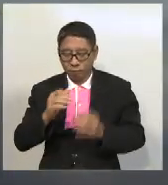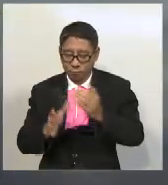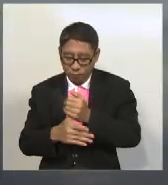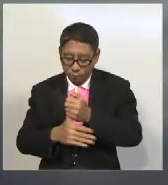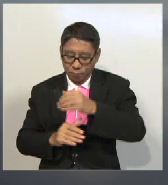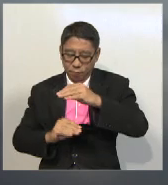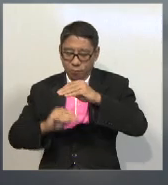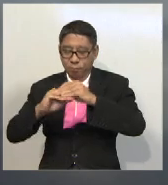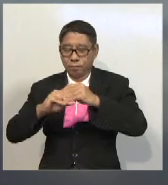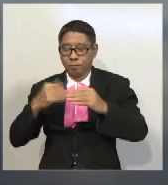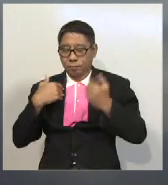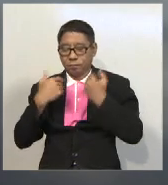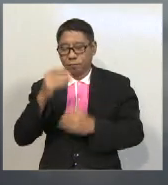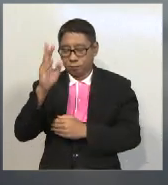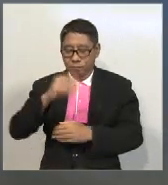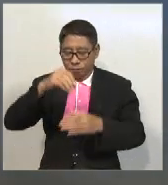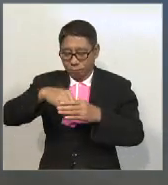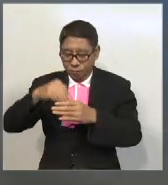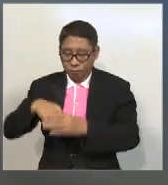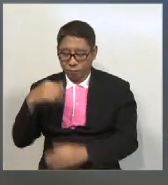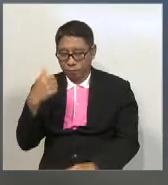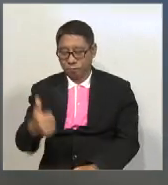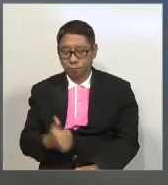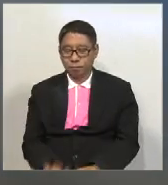ายได้เสริมหลังจากฤดูกาลเพาะปลูกได้ด้ว